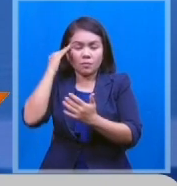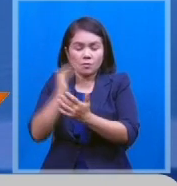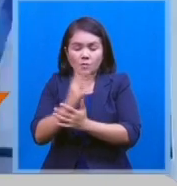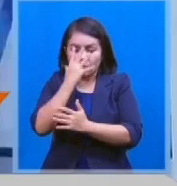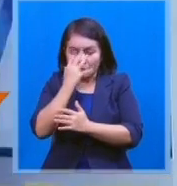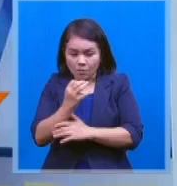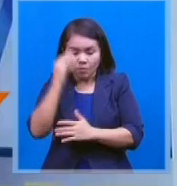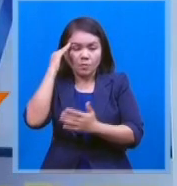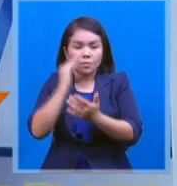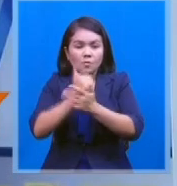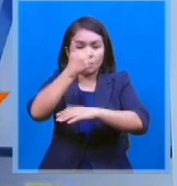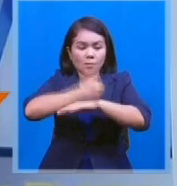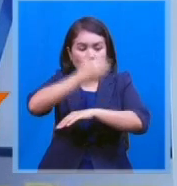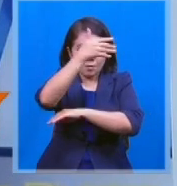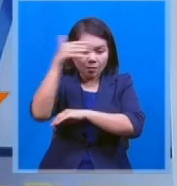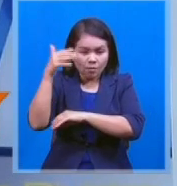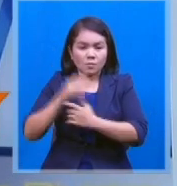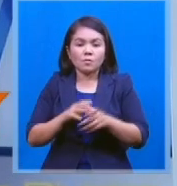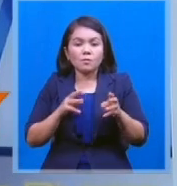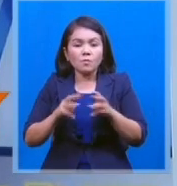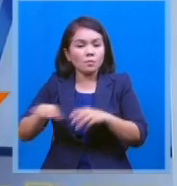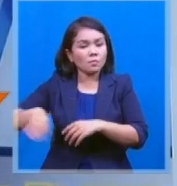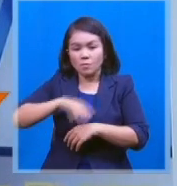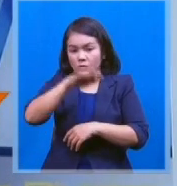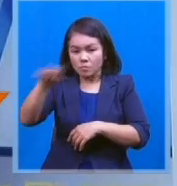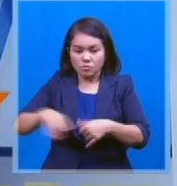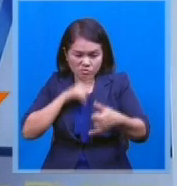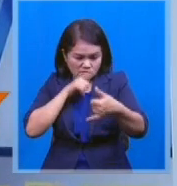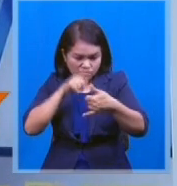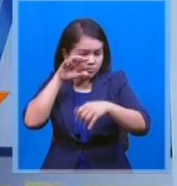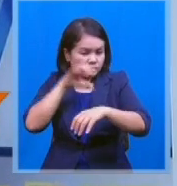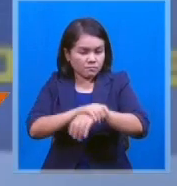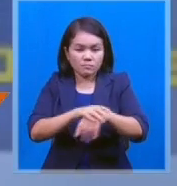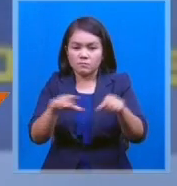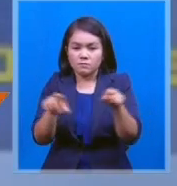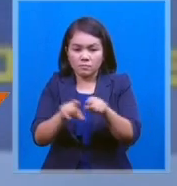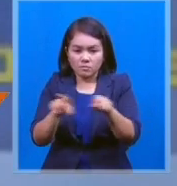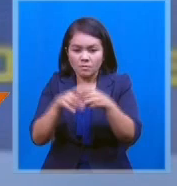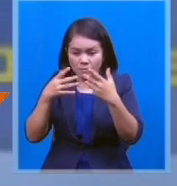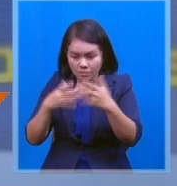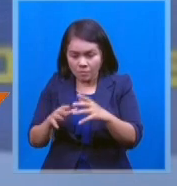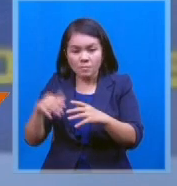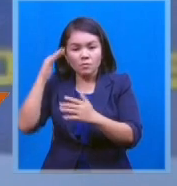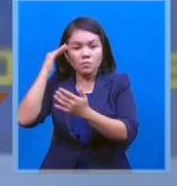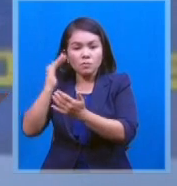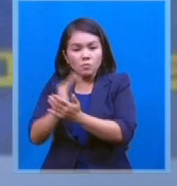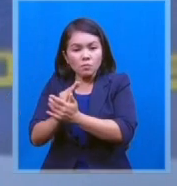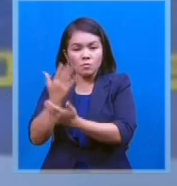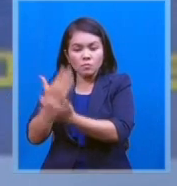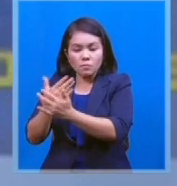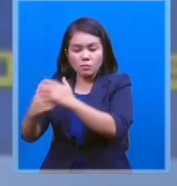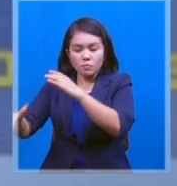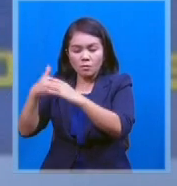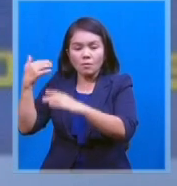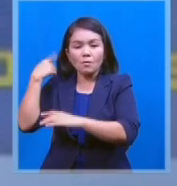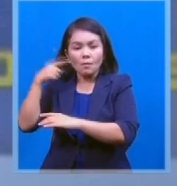ชาติยืนยันว่าจะดำเนินคดีในทุกรูปแบบและให้สั่งตั้งคณะกรรมการสอบสวนกลุ่มตำรวจที่ต้องการวิ่งเต้นด้วยเบื้องต้นตำรว